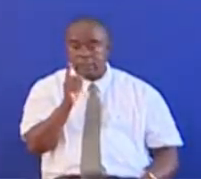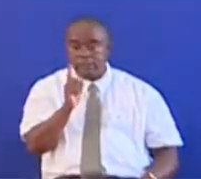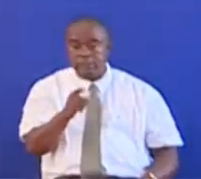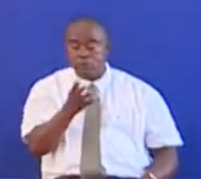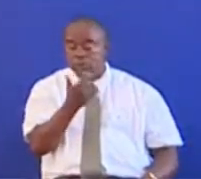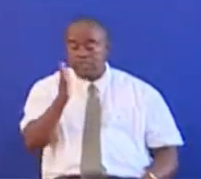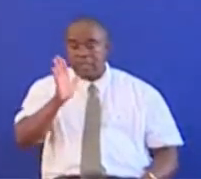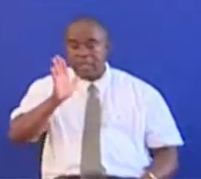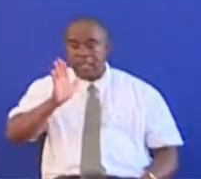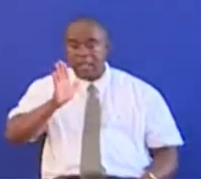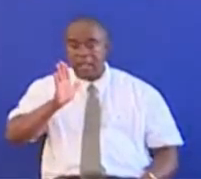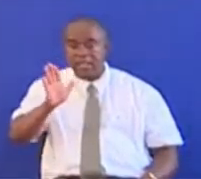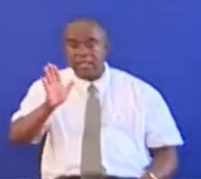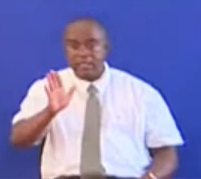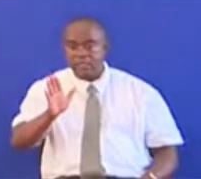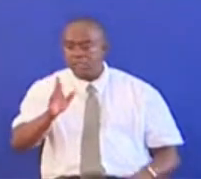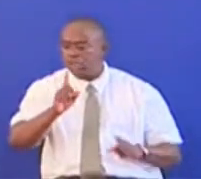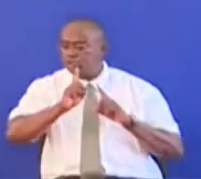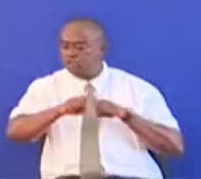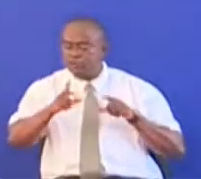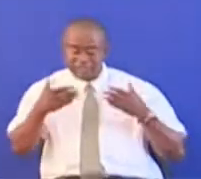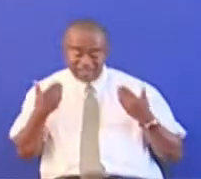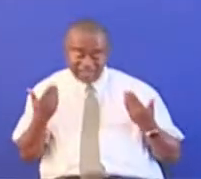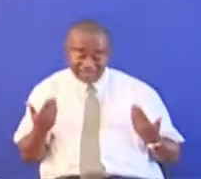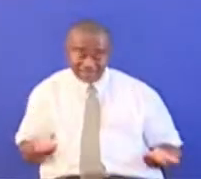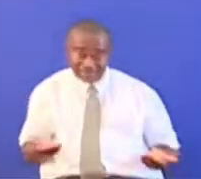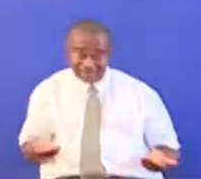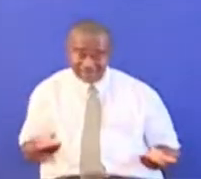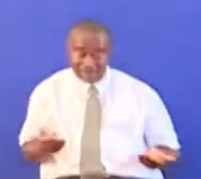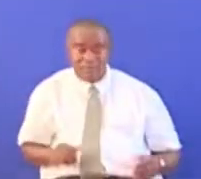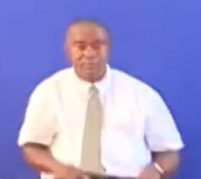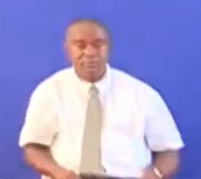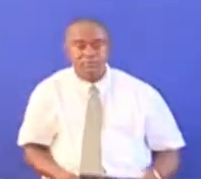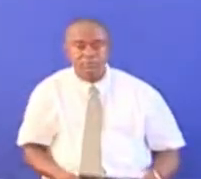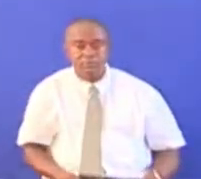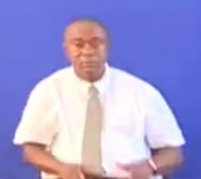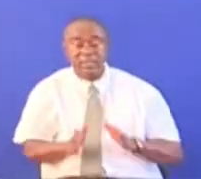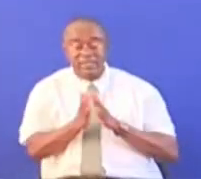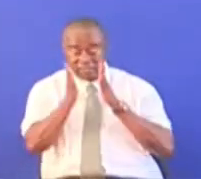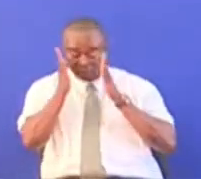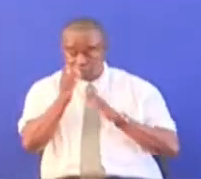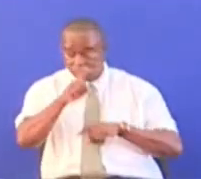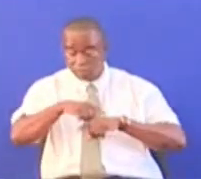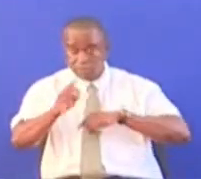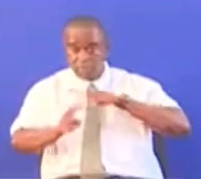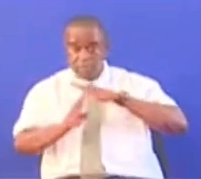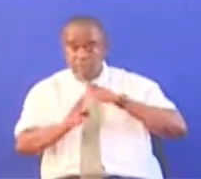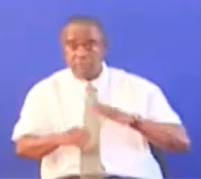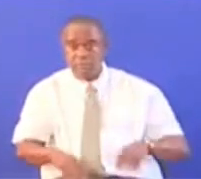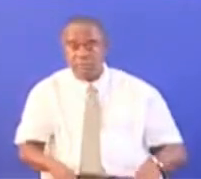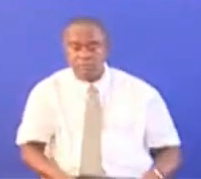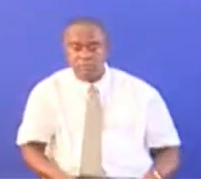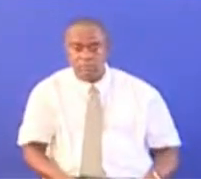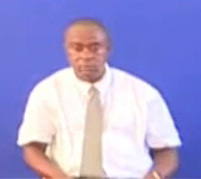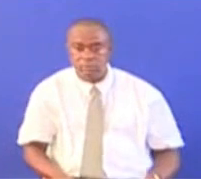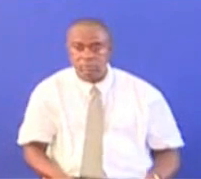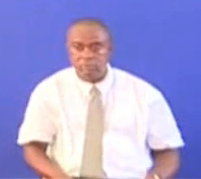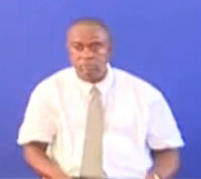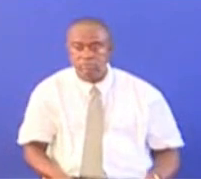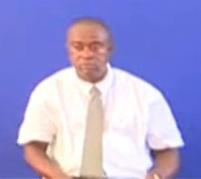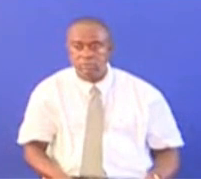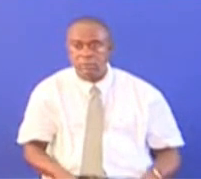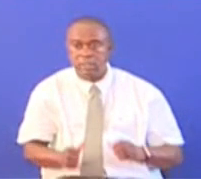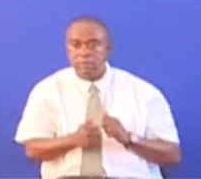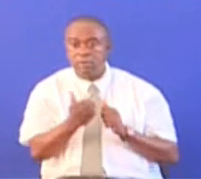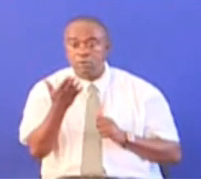aina yake, zitakuwa za picha tofauti kabisa na ilivyokuwa huko nyuma. Asante sana mheshimiwa waziri. Nilikuwa na mambo mengine